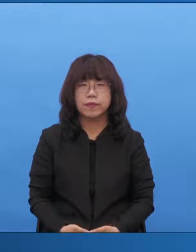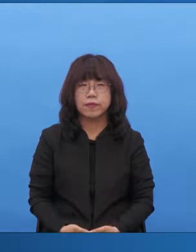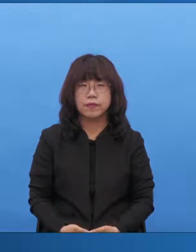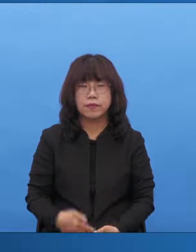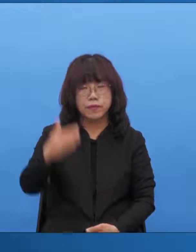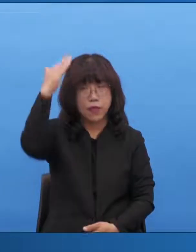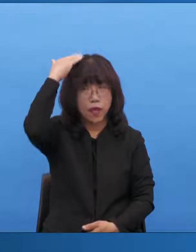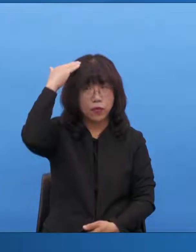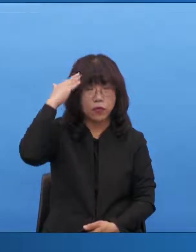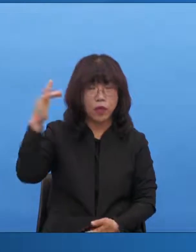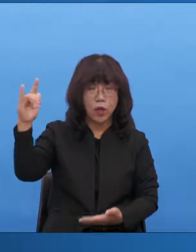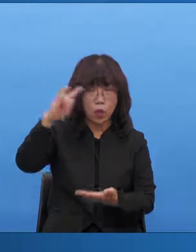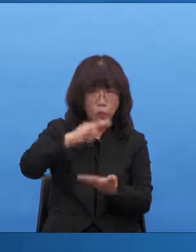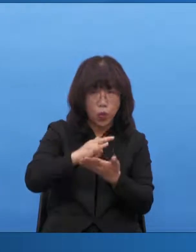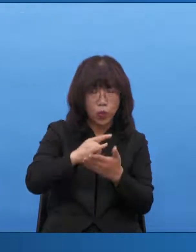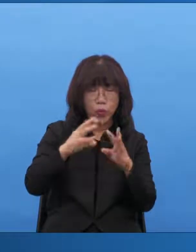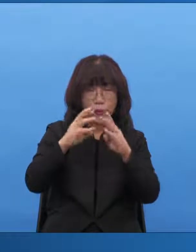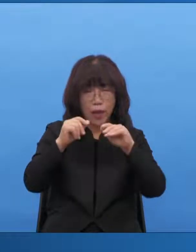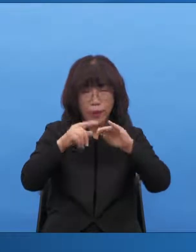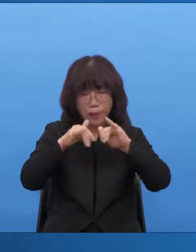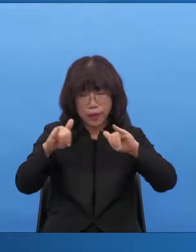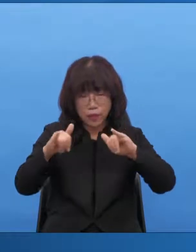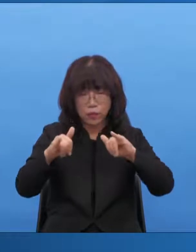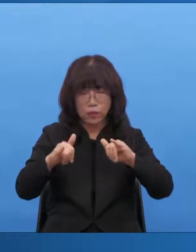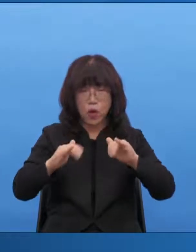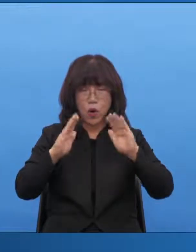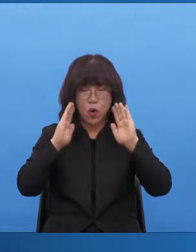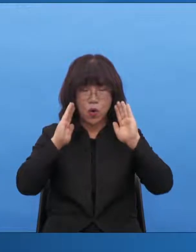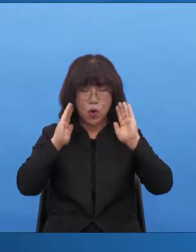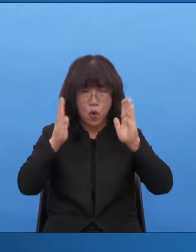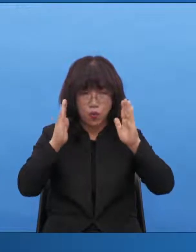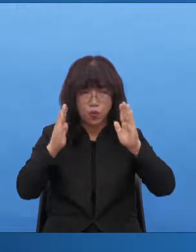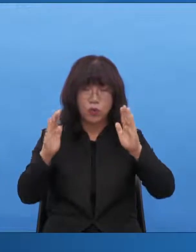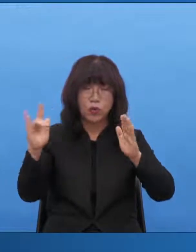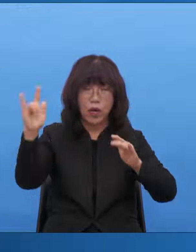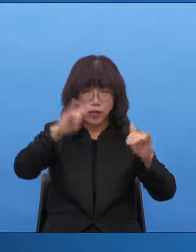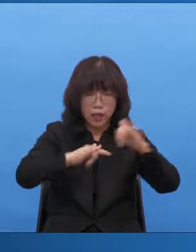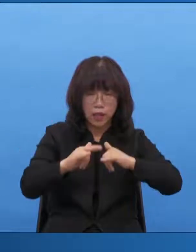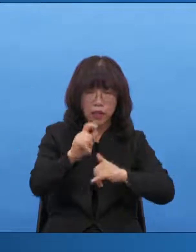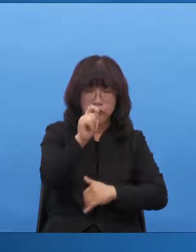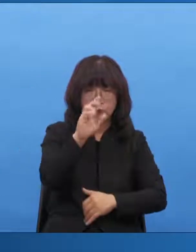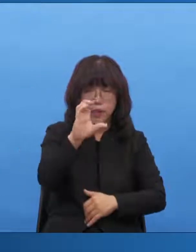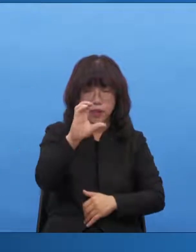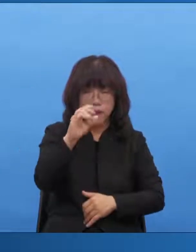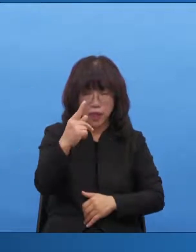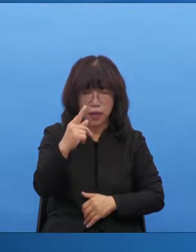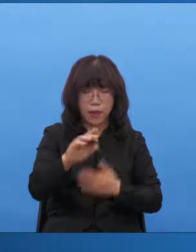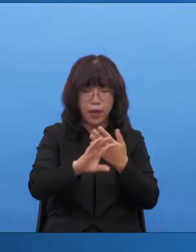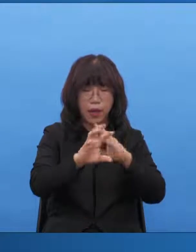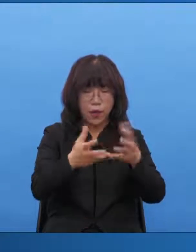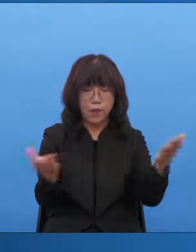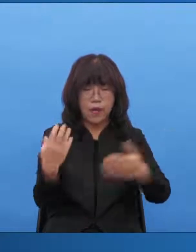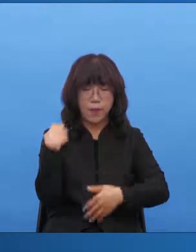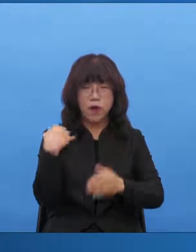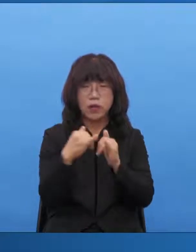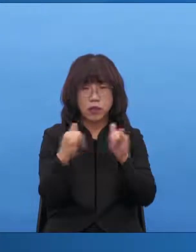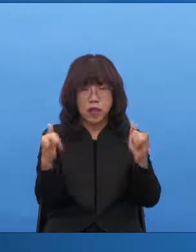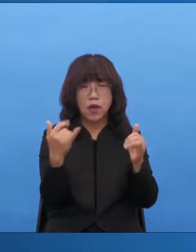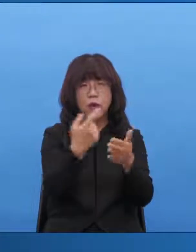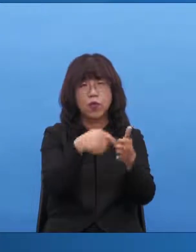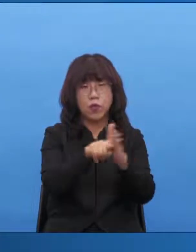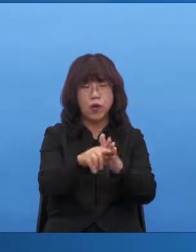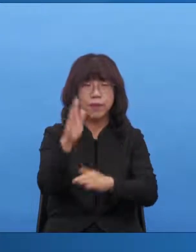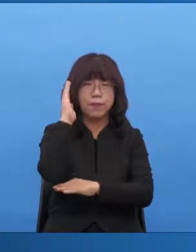한국에 와 있는 다민족 유학생, 외국인 노동자, TCK, 해외 사명자를 대상으로 합니다. 오늘